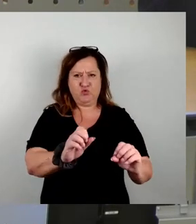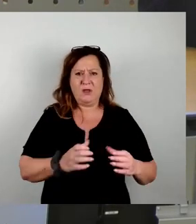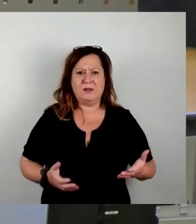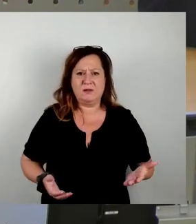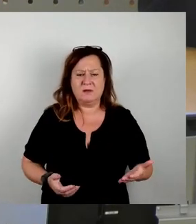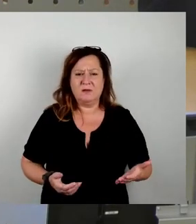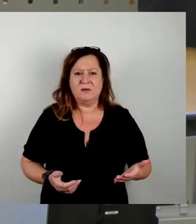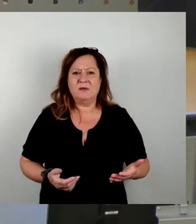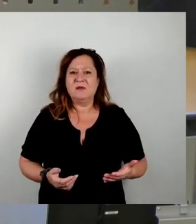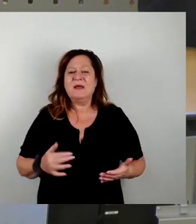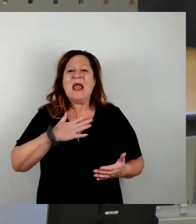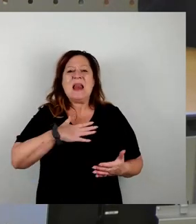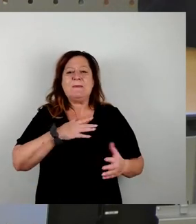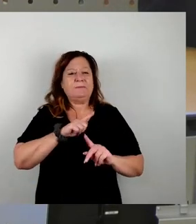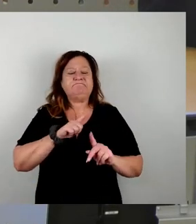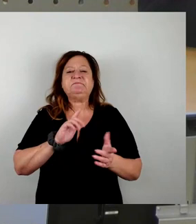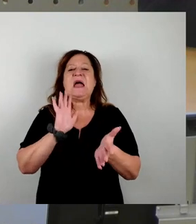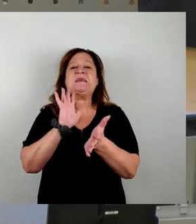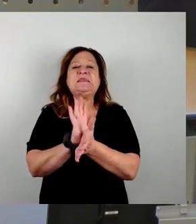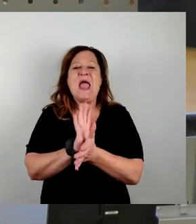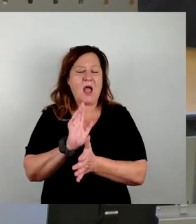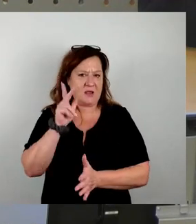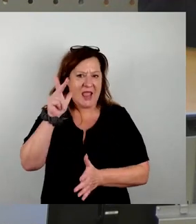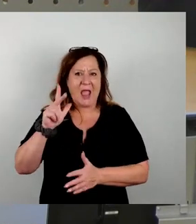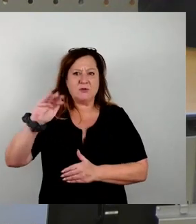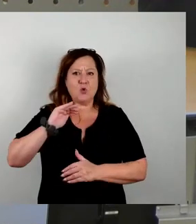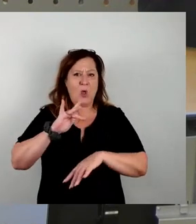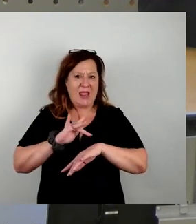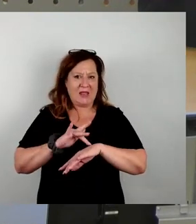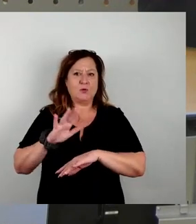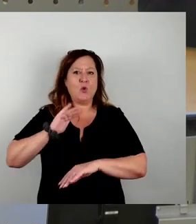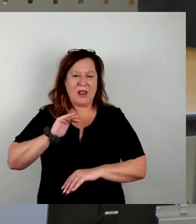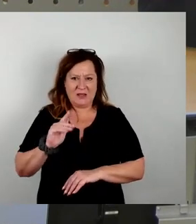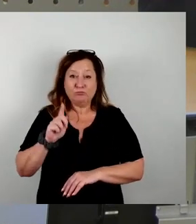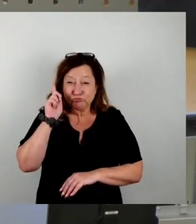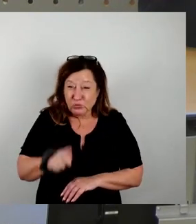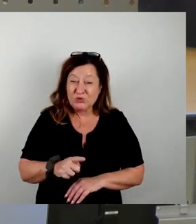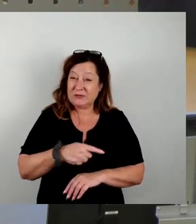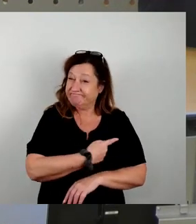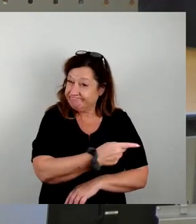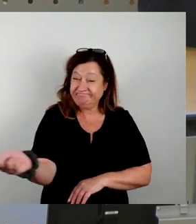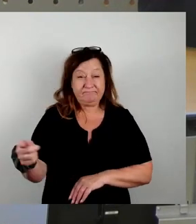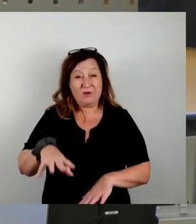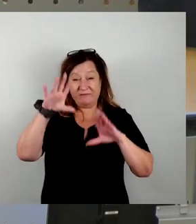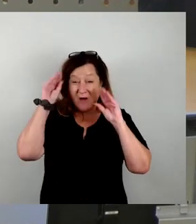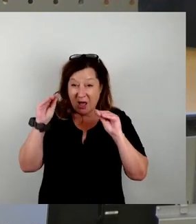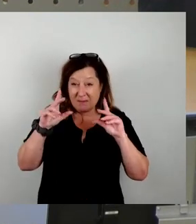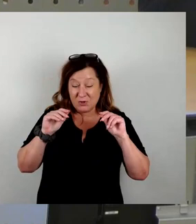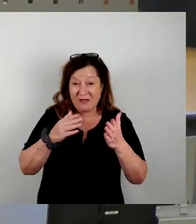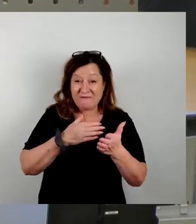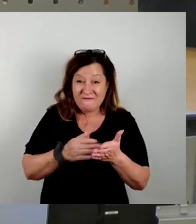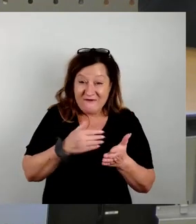geehrte Kolleginnen und Kollegen, muss man auch mal wahrnehmen, ist eine weitere Folge